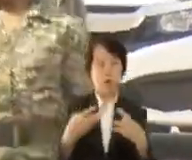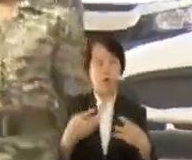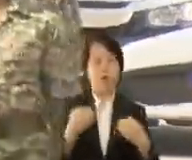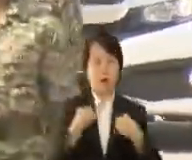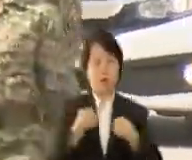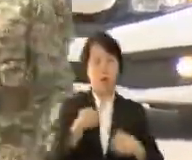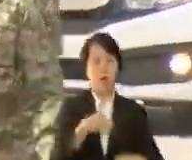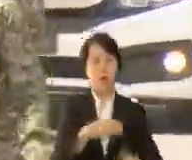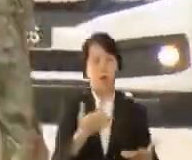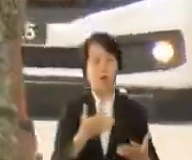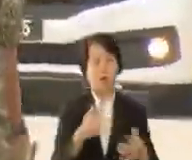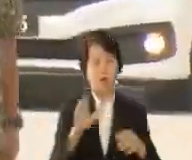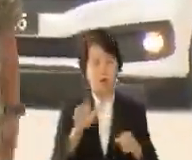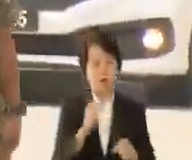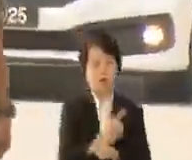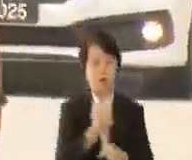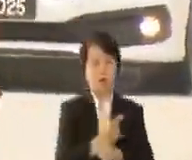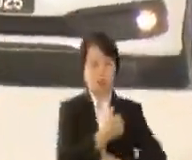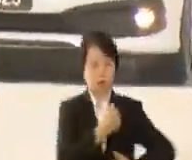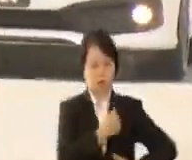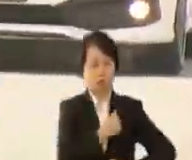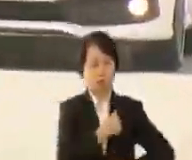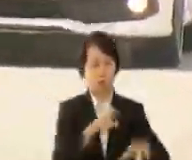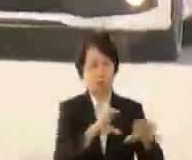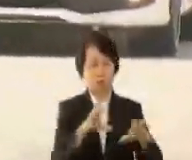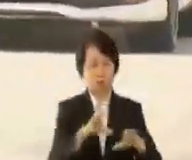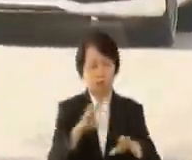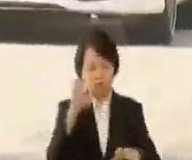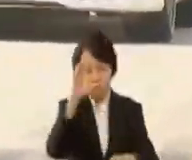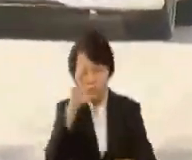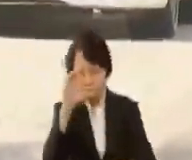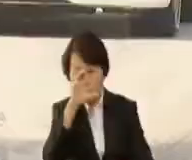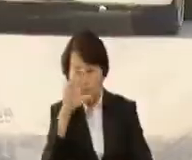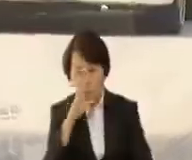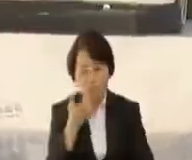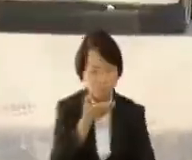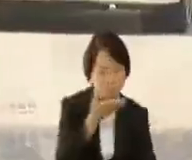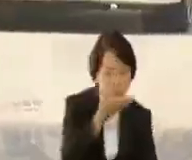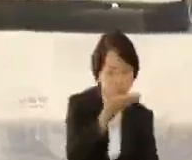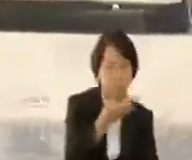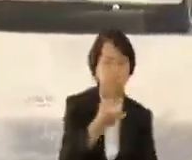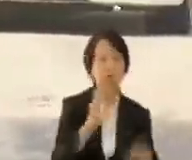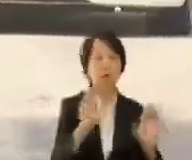anjing yang cukup terlatih dalam tugas-tugas menjejak dan mengesan.